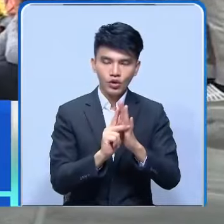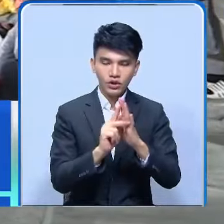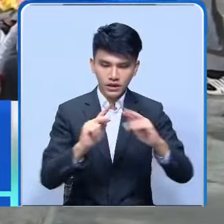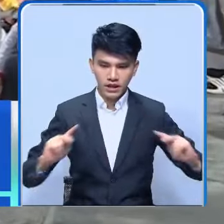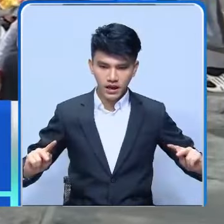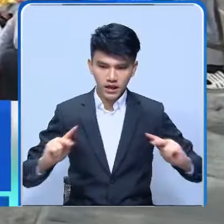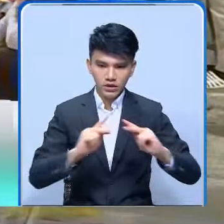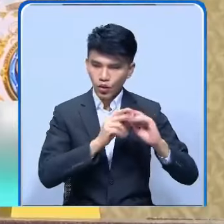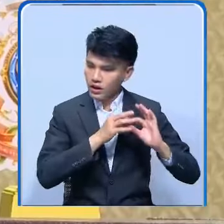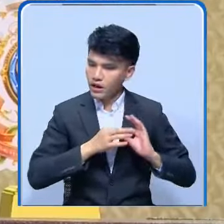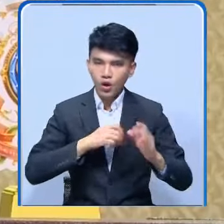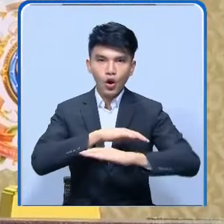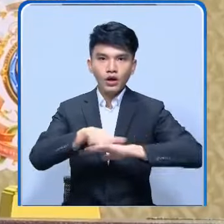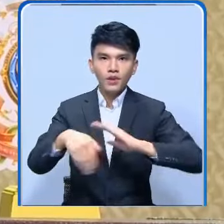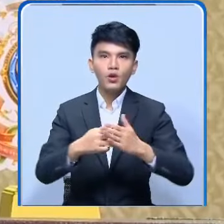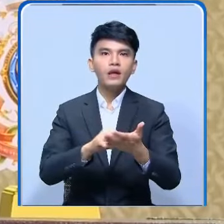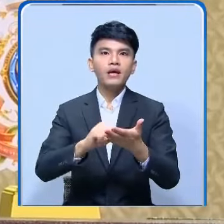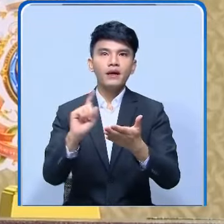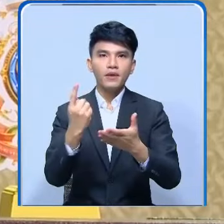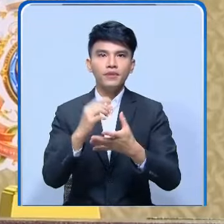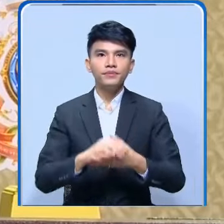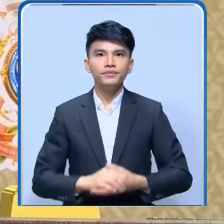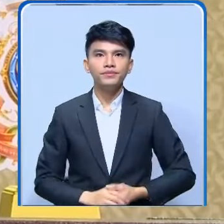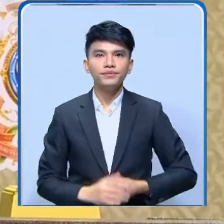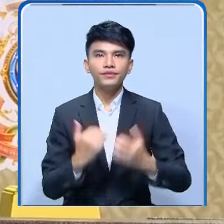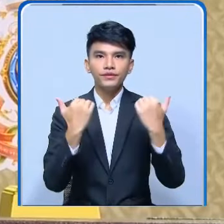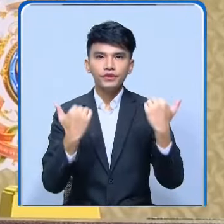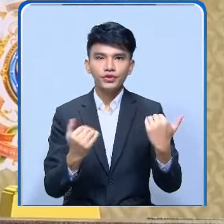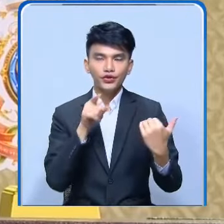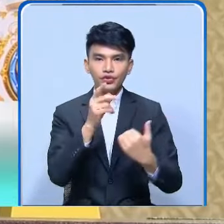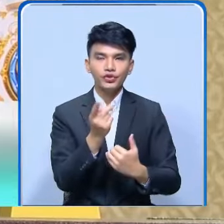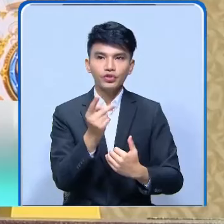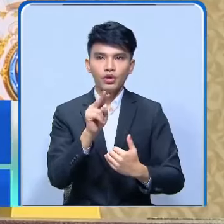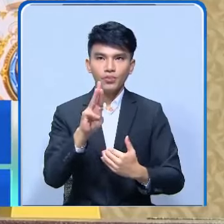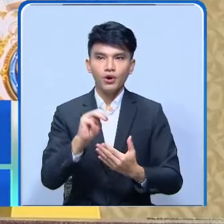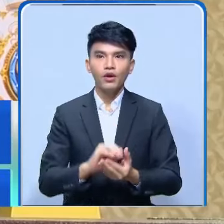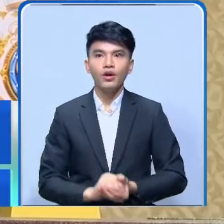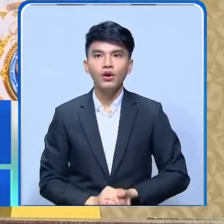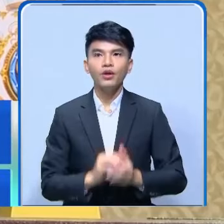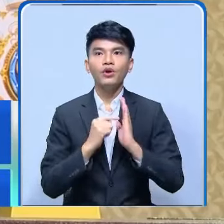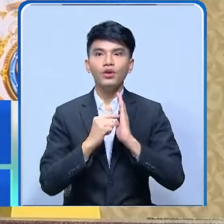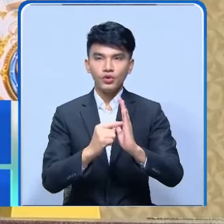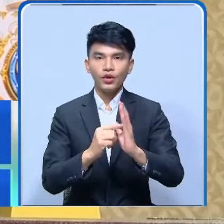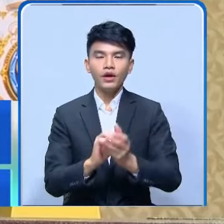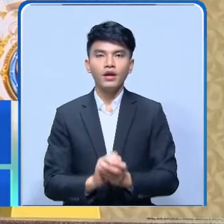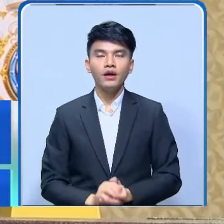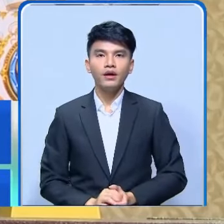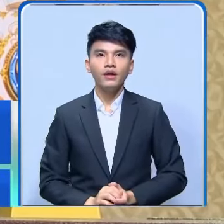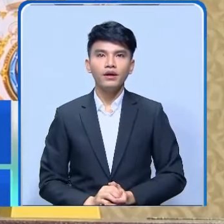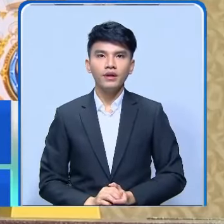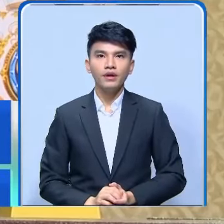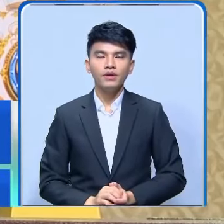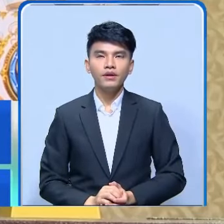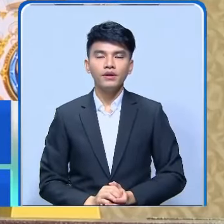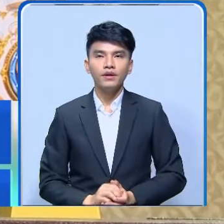ยค่ะ นอกจากนี้ครับยังสั่งการให้ที่ประชุมครม.ซึ่งรัฐมนตรีหลายท่านยกตัวอย่างเช่นสาธารณสุขมหาดไท